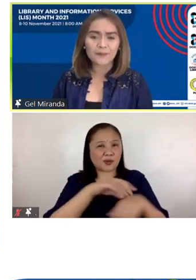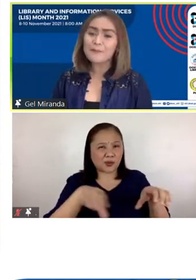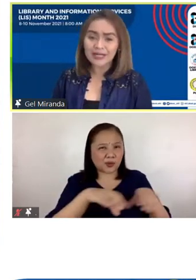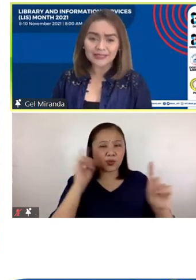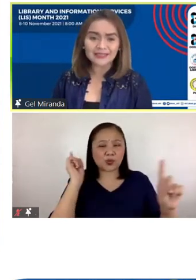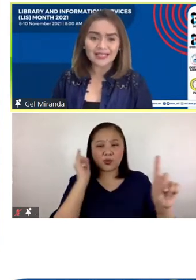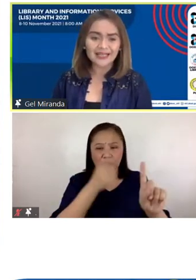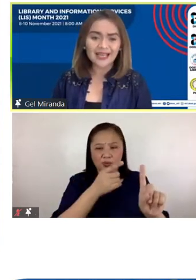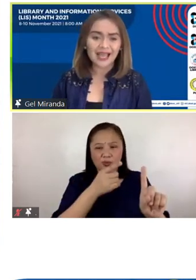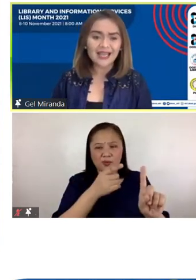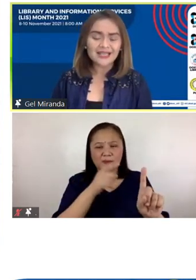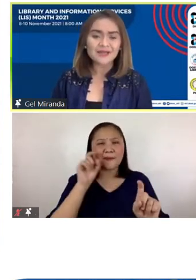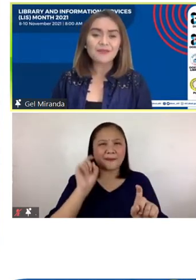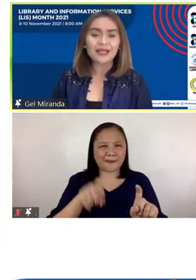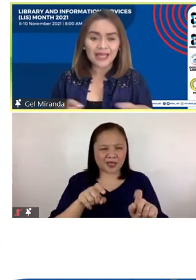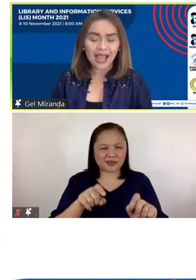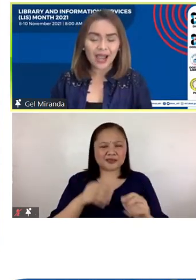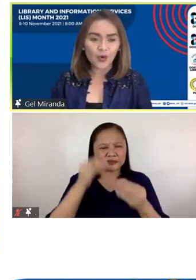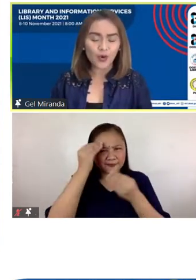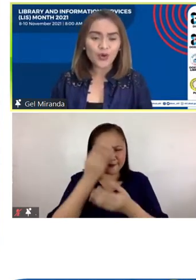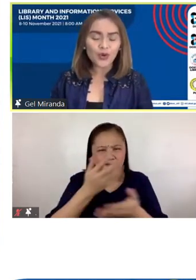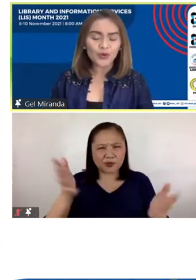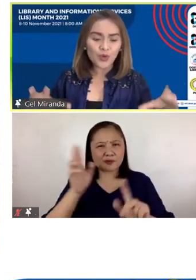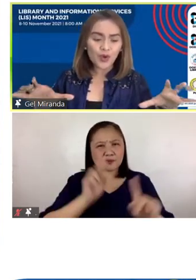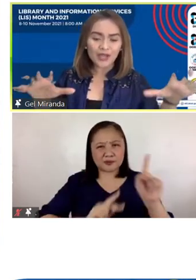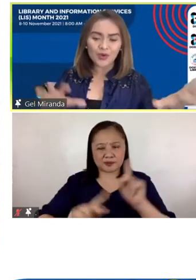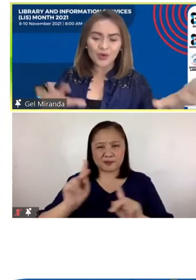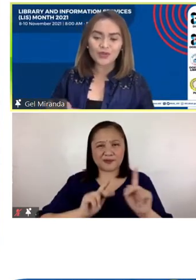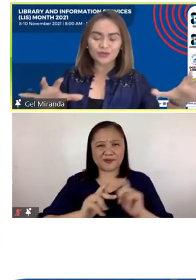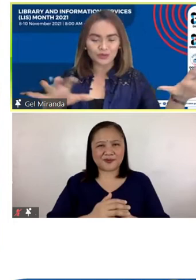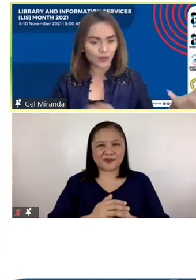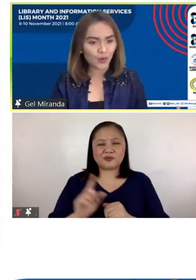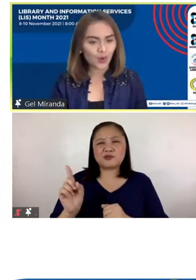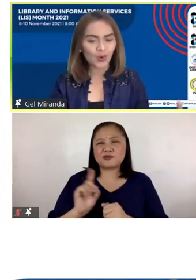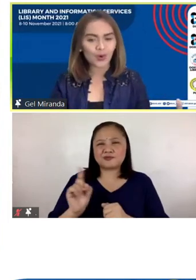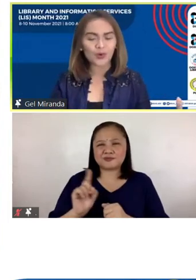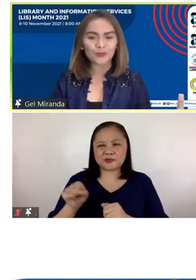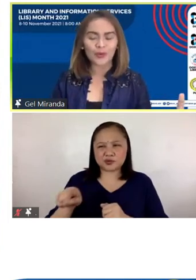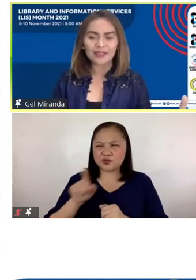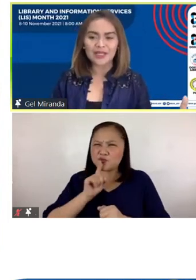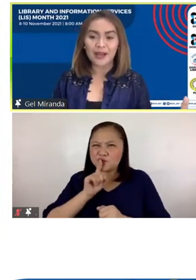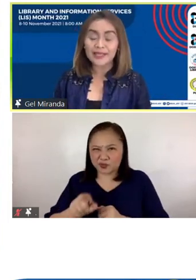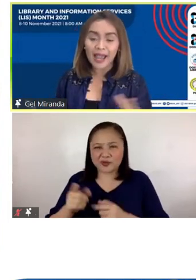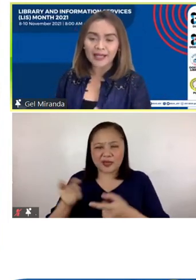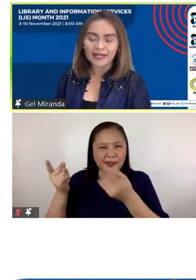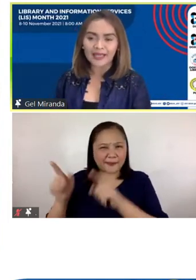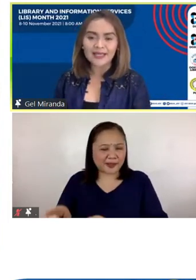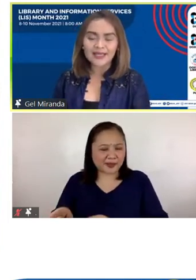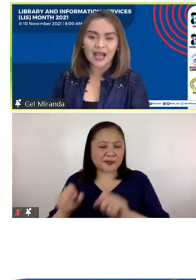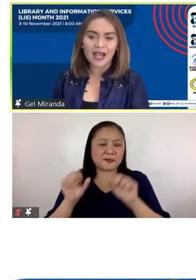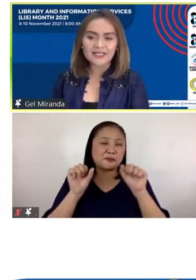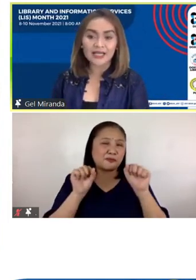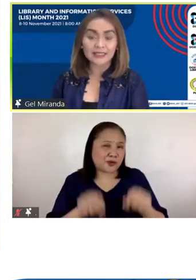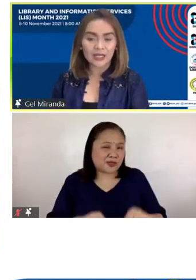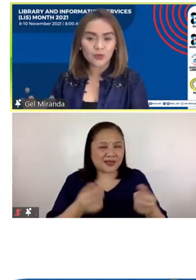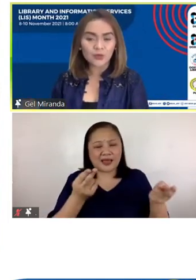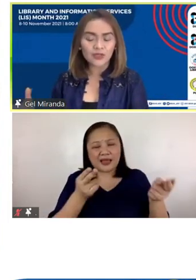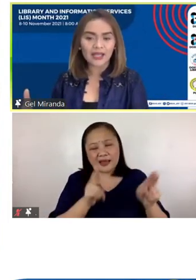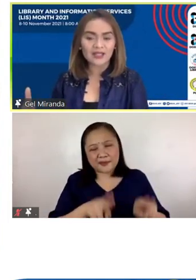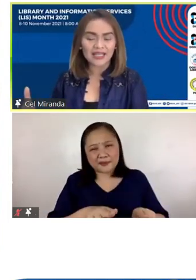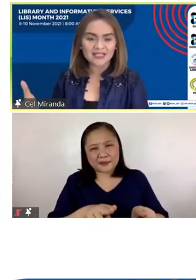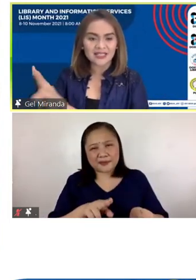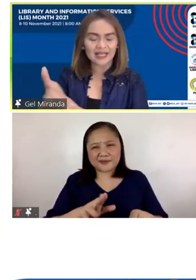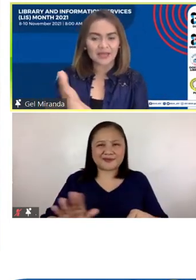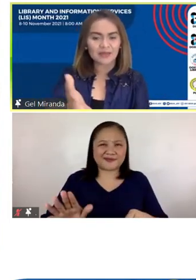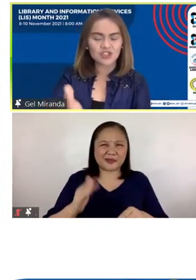na iparating talaga sa mga tao kung ano yung totoo or pwedeng mangyari sa